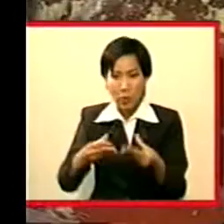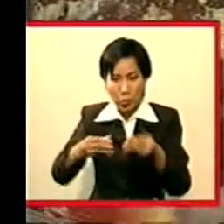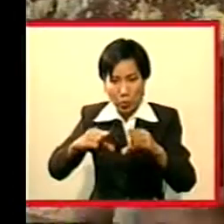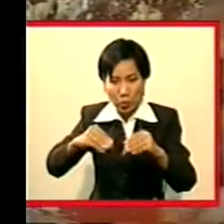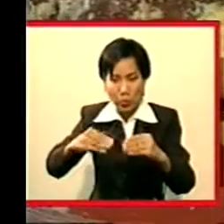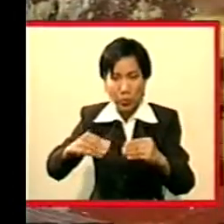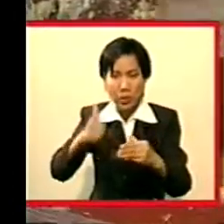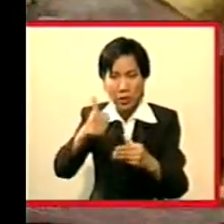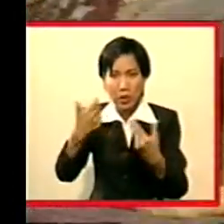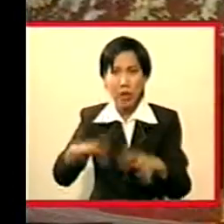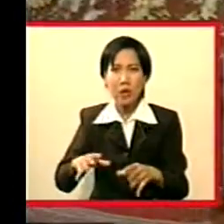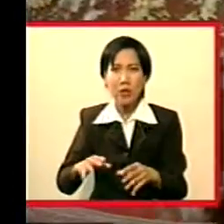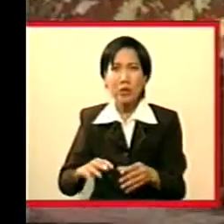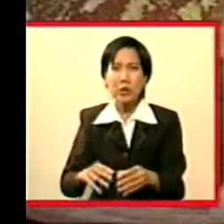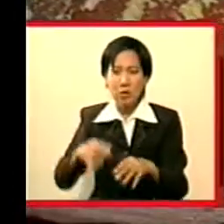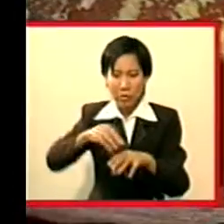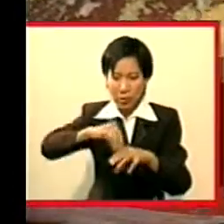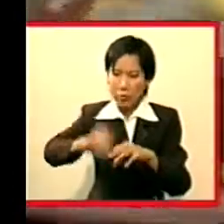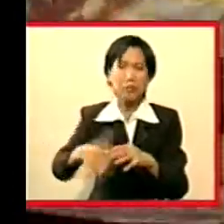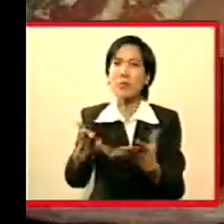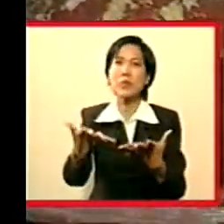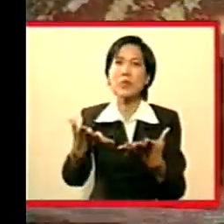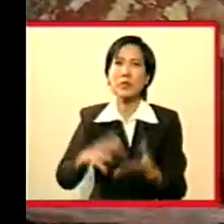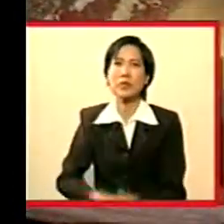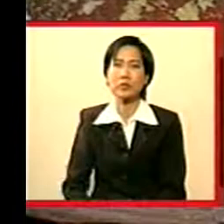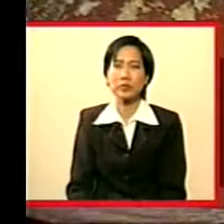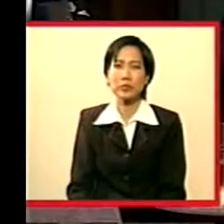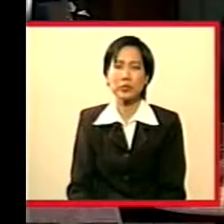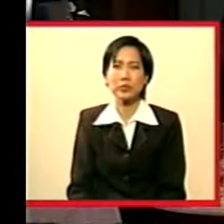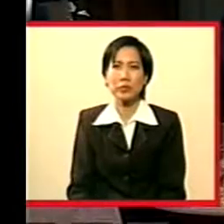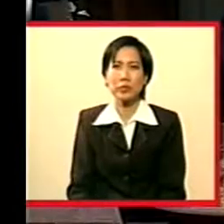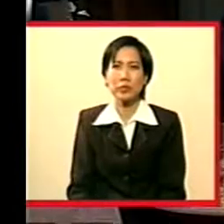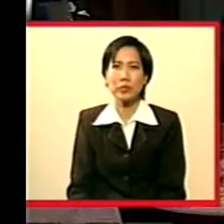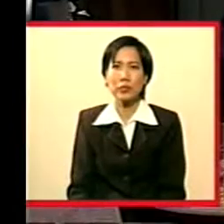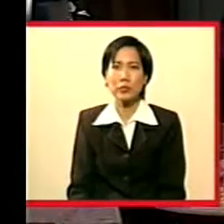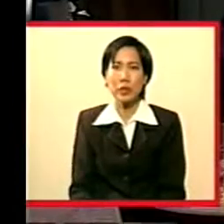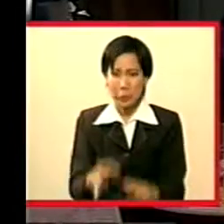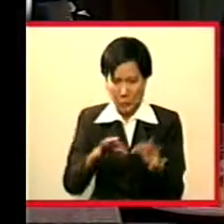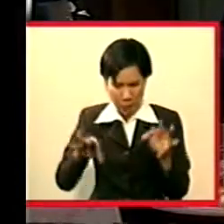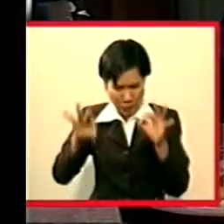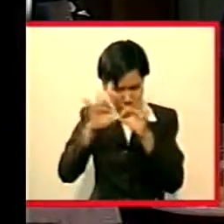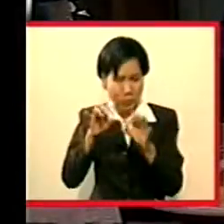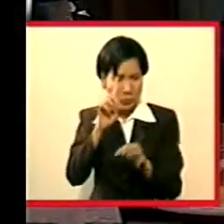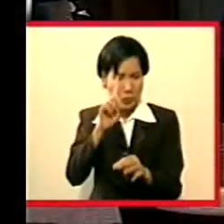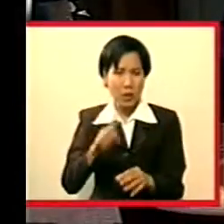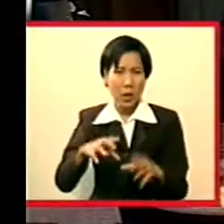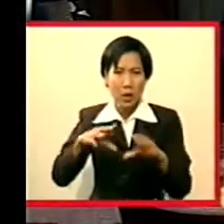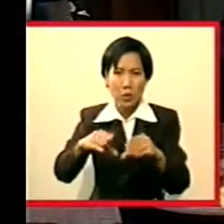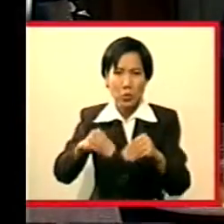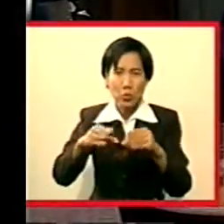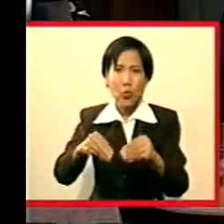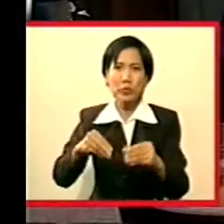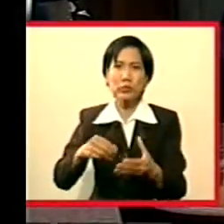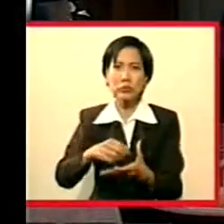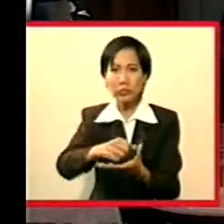งที่นวดได้ที่แล้วเนี่ยจะมีความนวลไม่ติดมือนะครับ จะสำคัญอยู่นิดนึงคือตอนนวดแป้ง